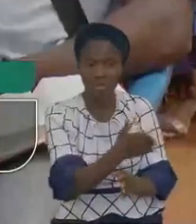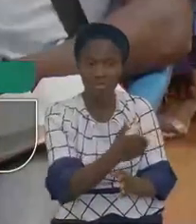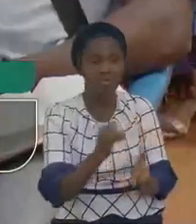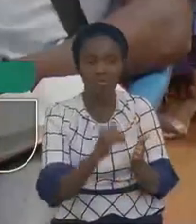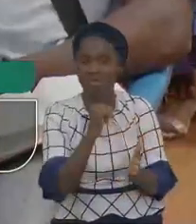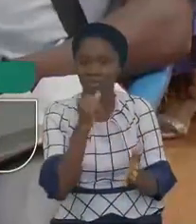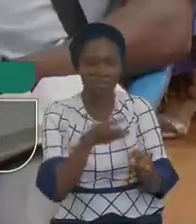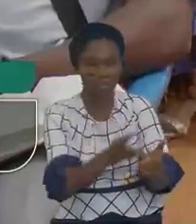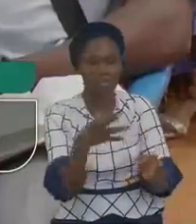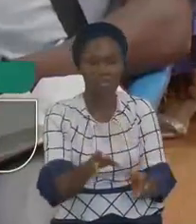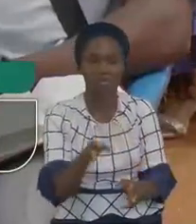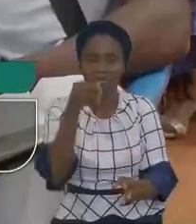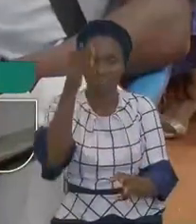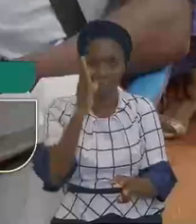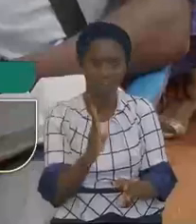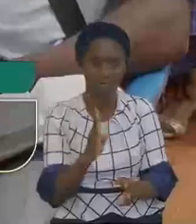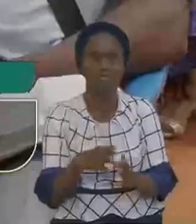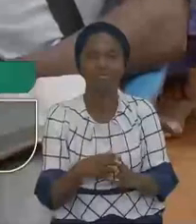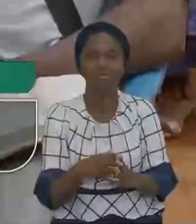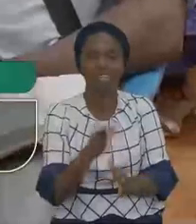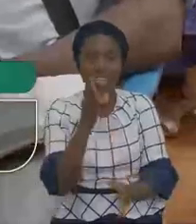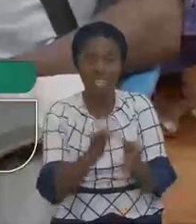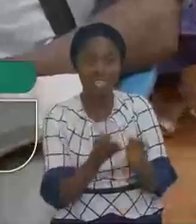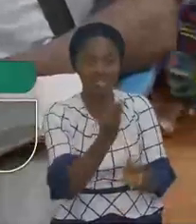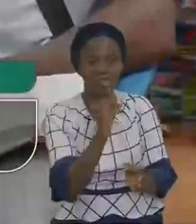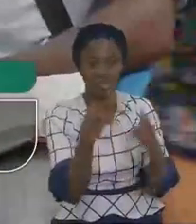S'il y a le péché là-bas, ce n'est pas la voie de Dieu.